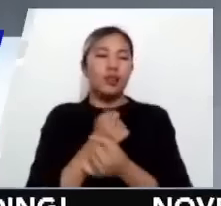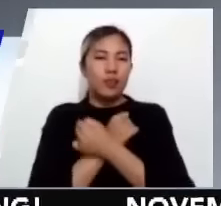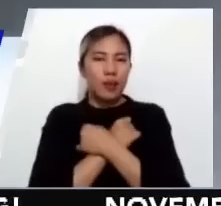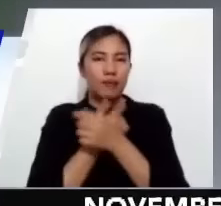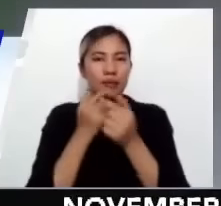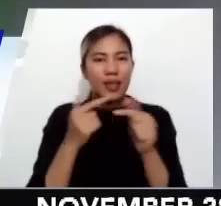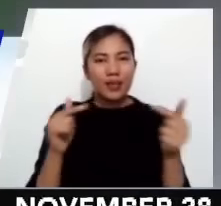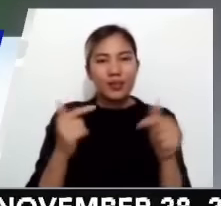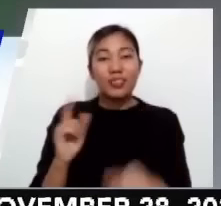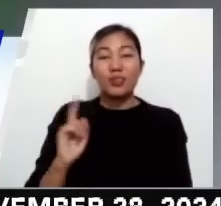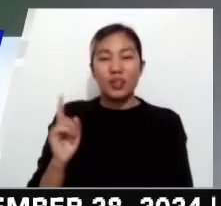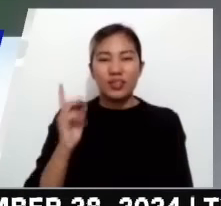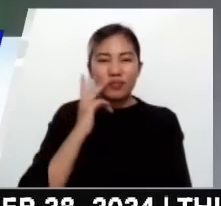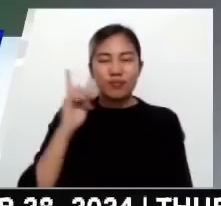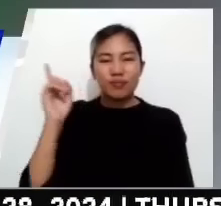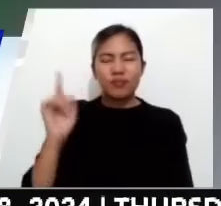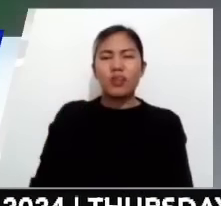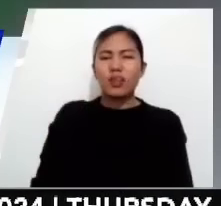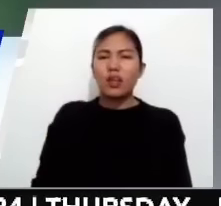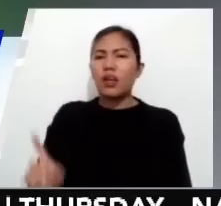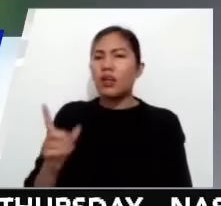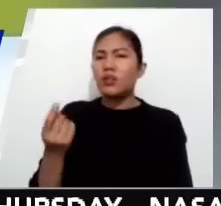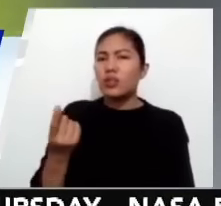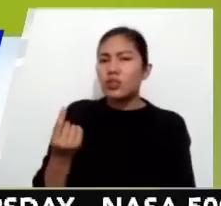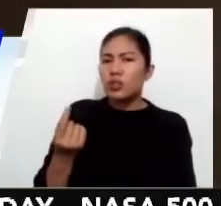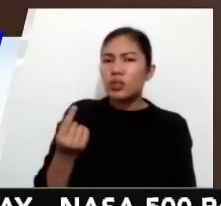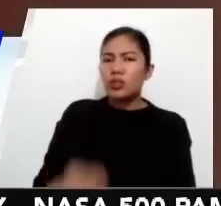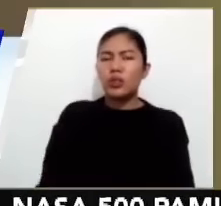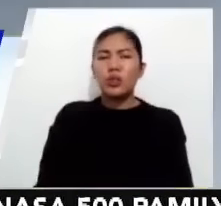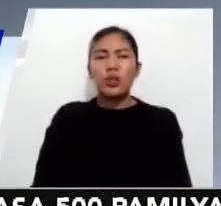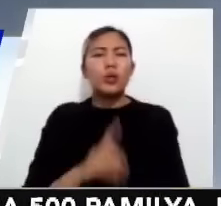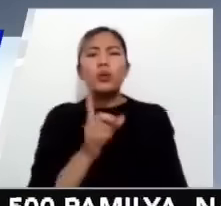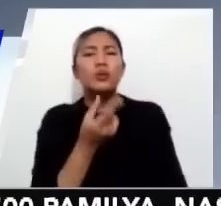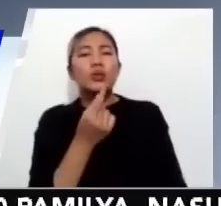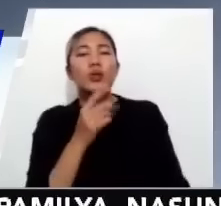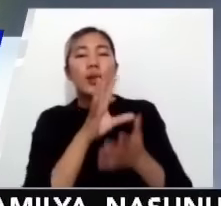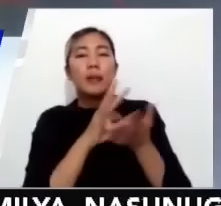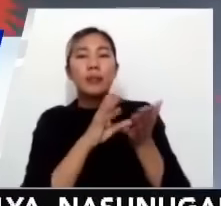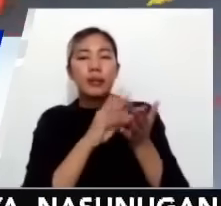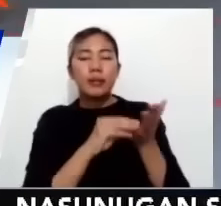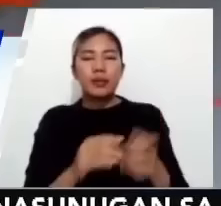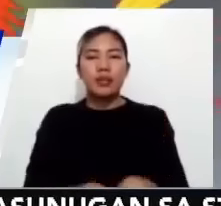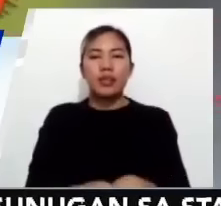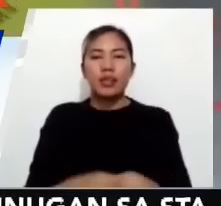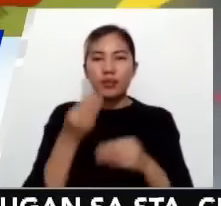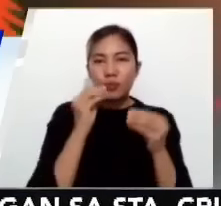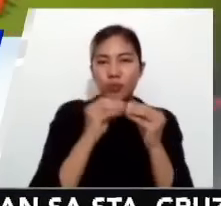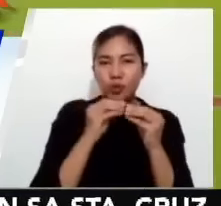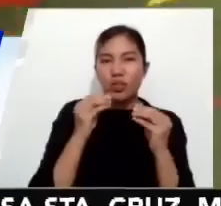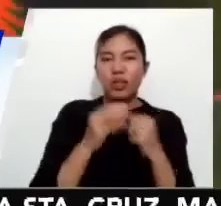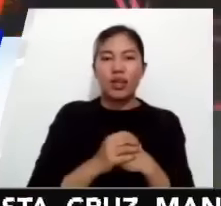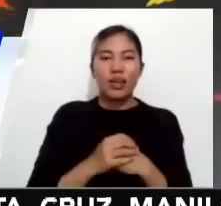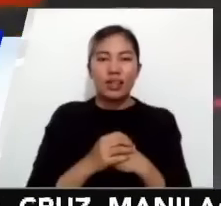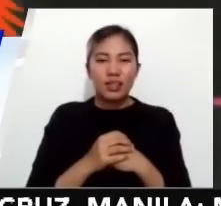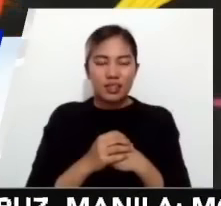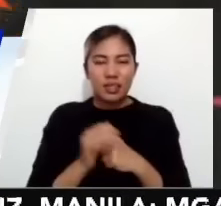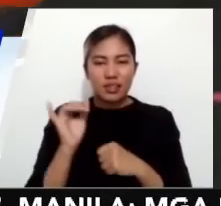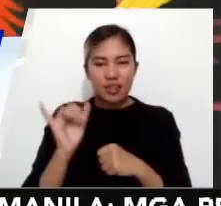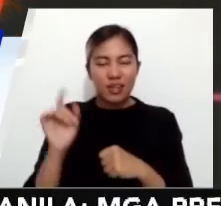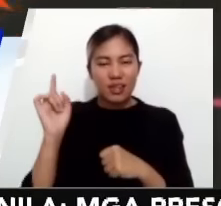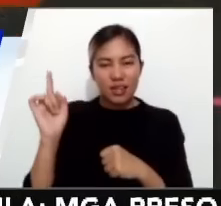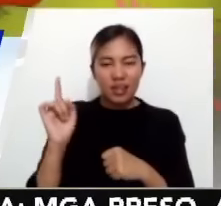What did you do? Huh? Huh? What did you do? You missed? Hi! Yan po ang nakaka-good